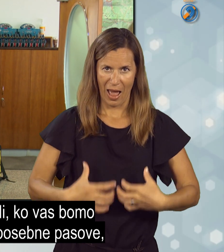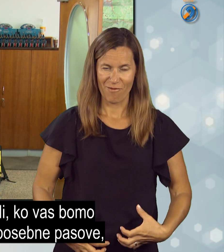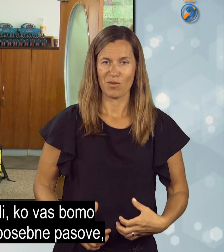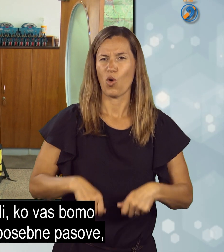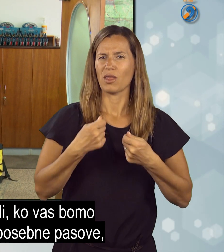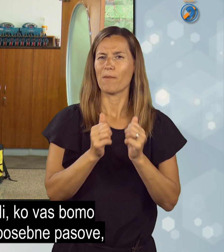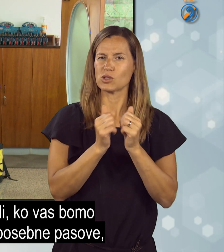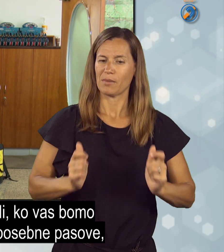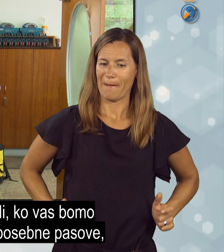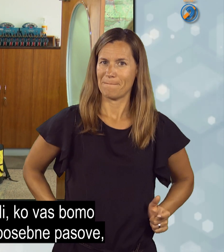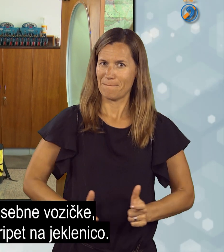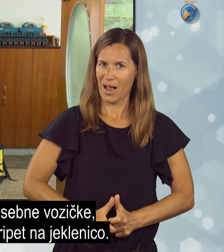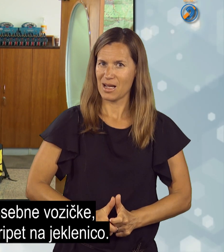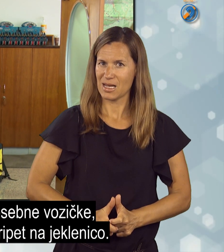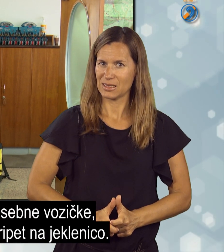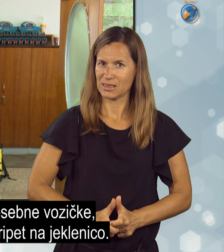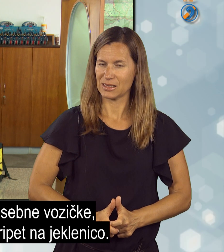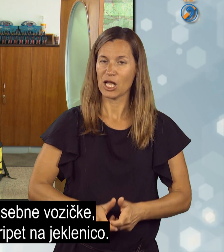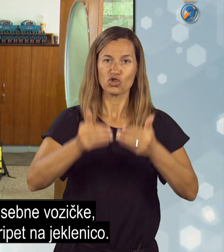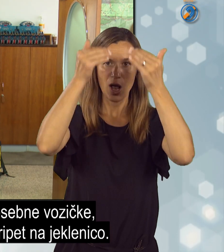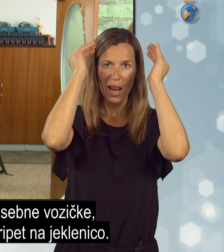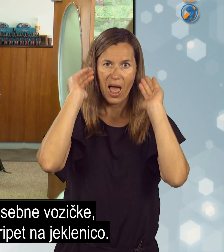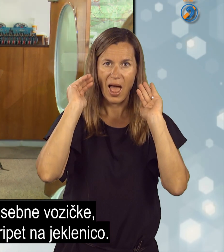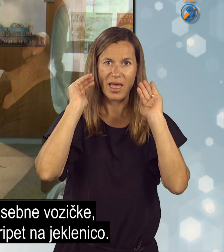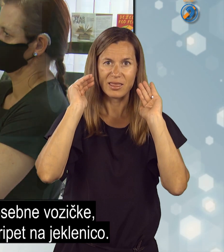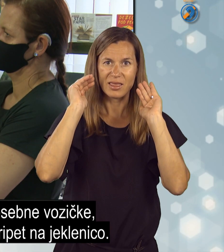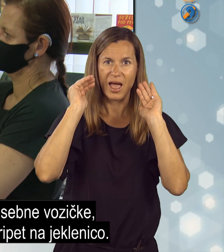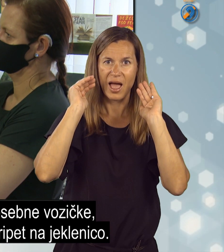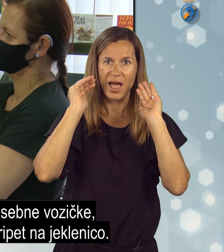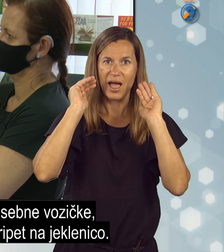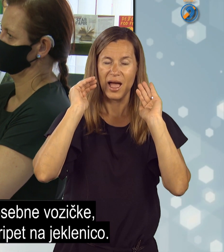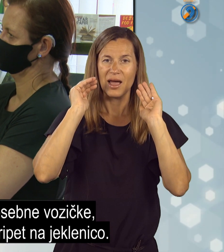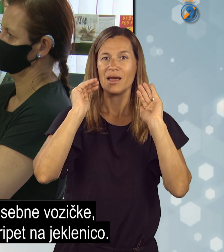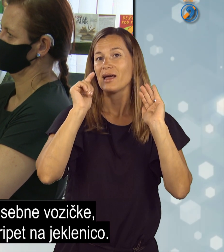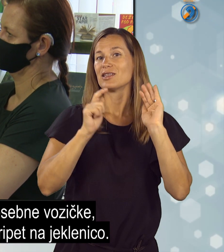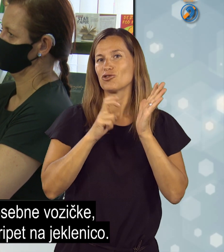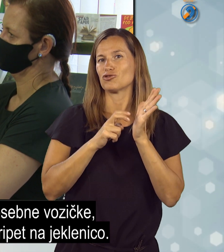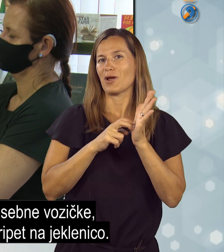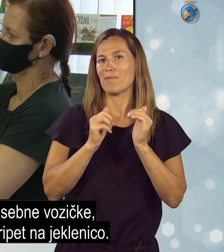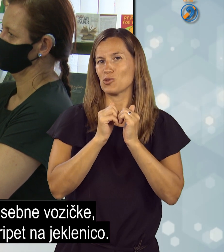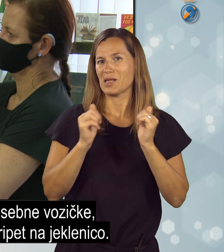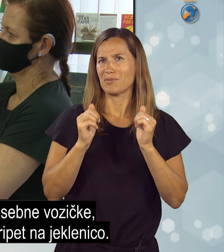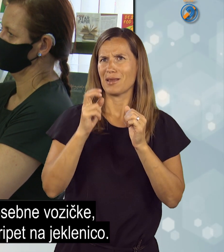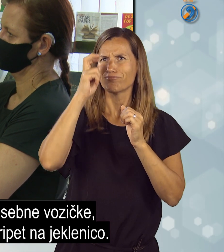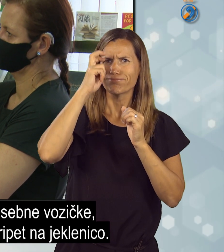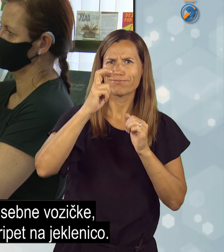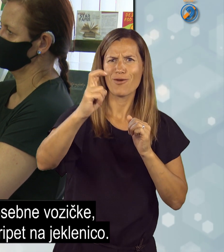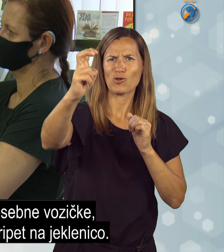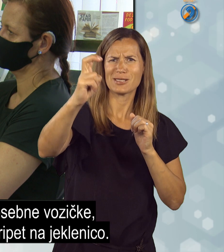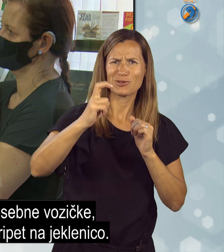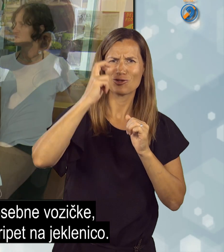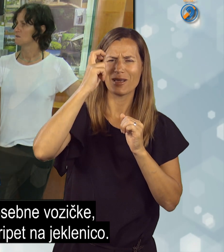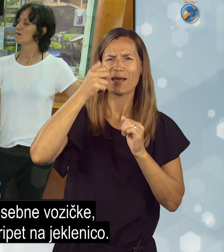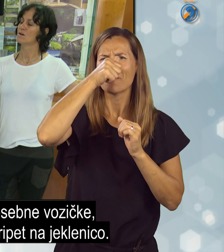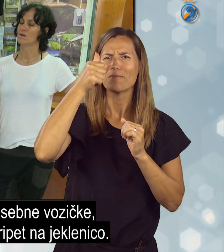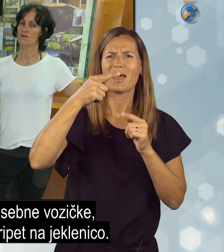naštimamo, vam damo posebne pasove, imate čelade in pa neki taki vozički so, mi ne rečemo